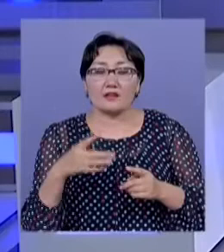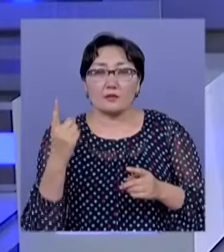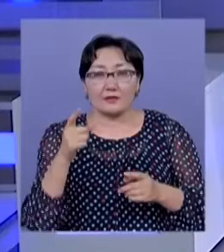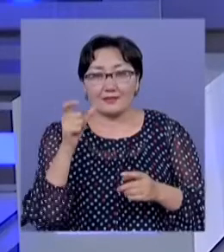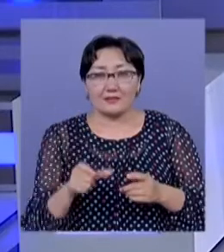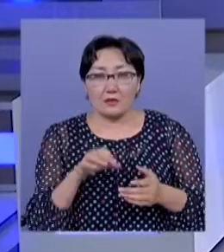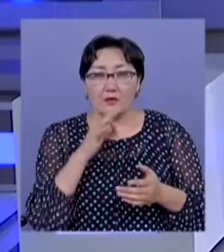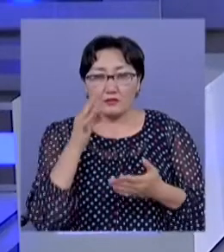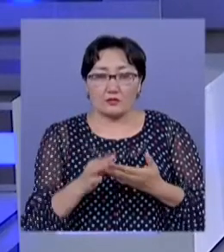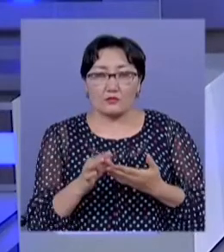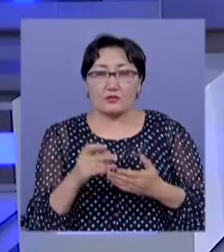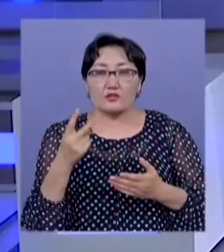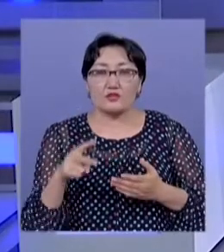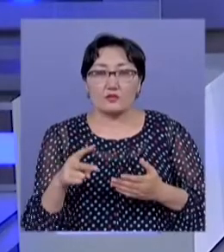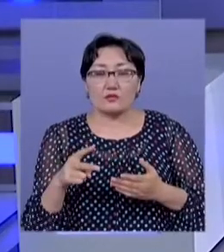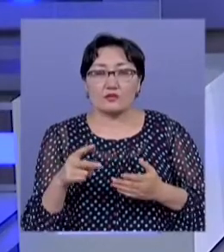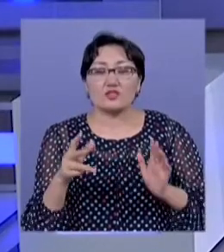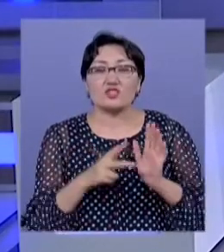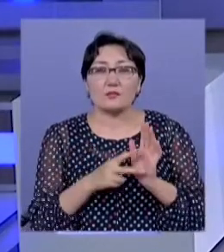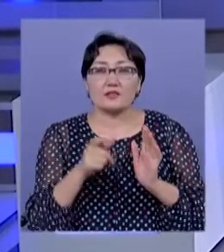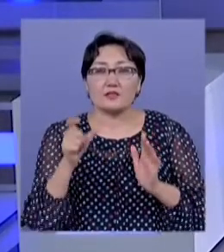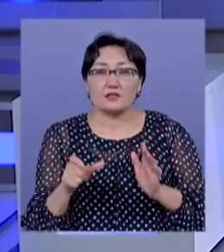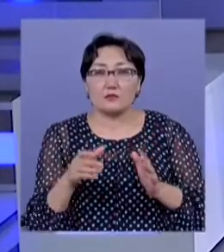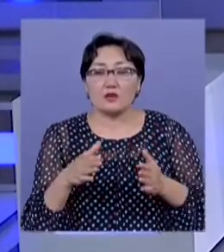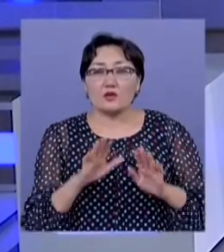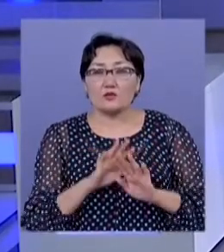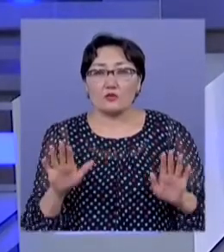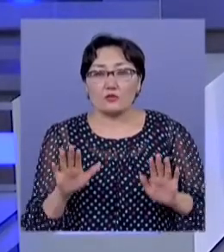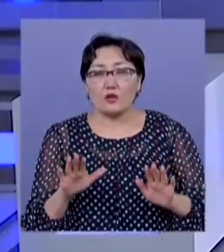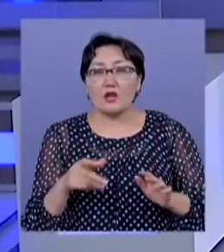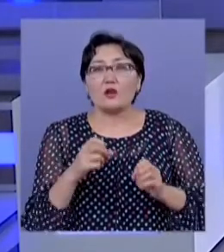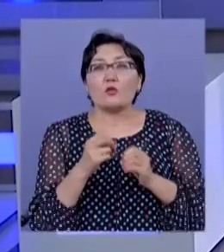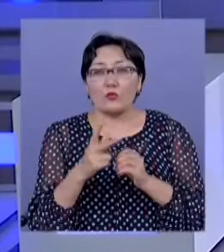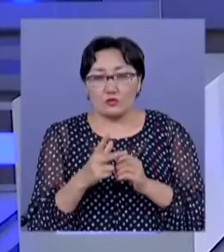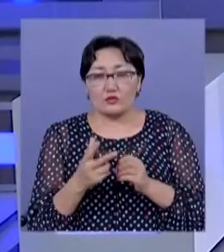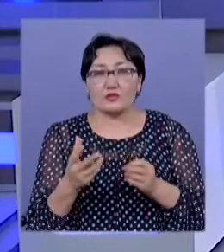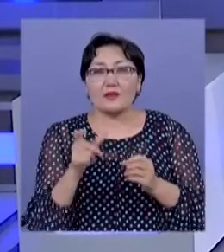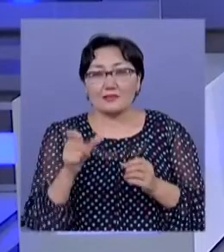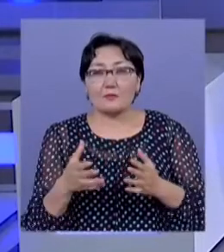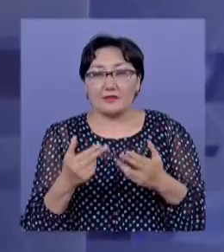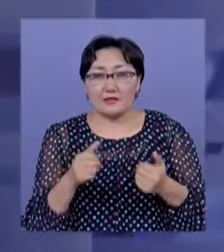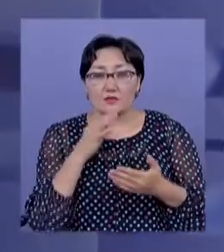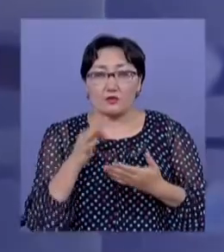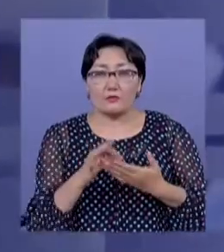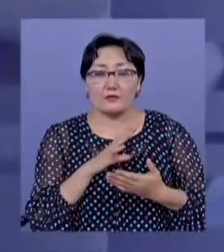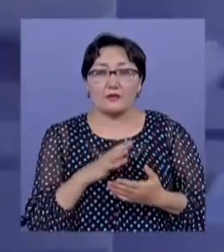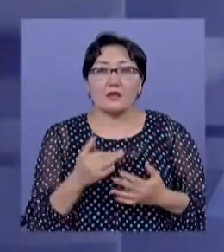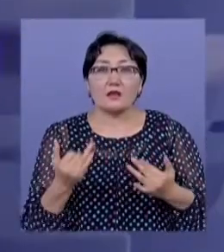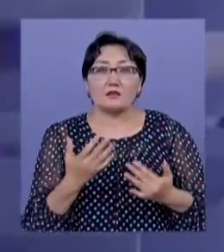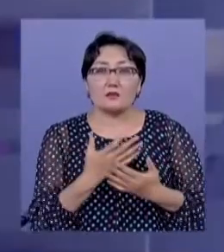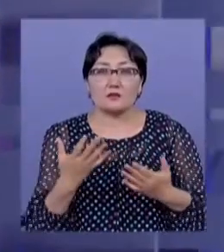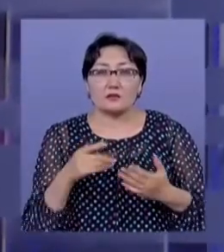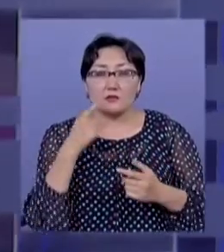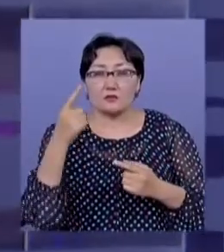жауап жазған, оның 28-і жоқ десе, 13-і ғана иә деп жауап берген. Ал қазір